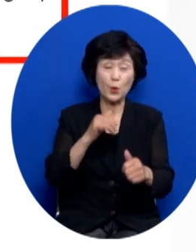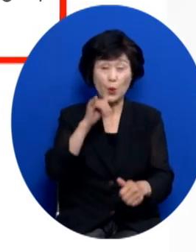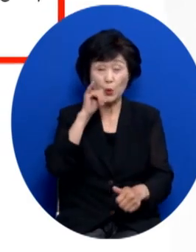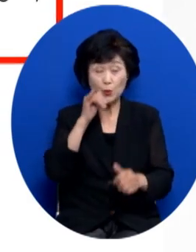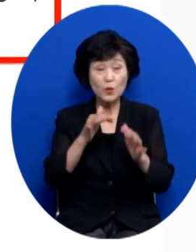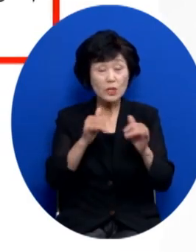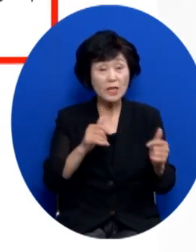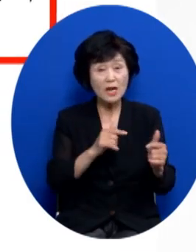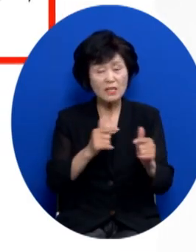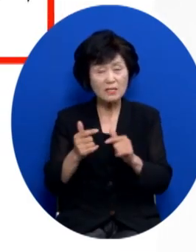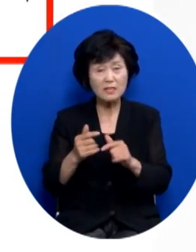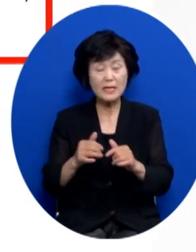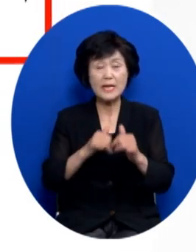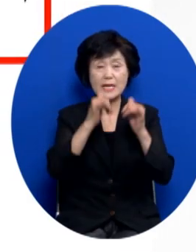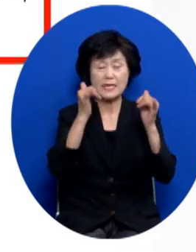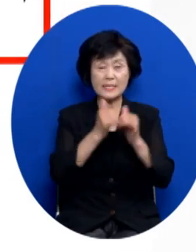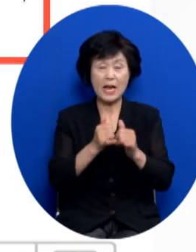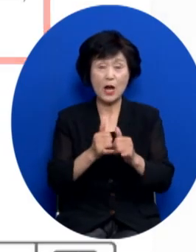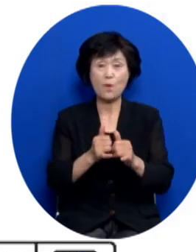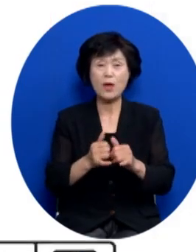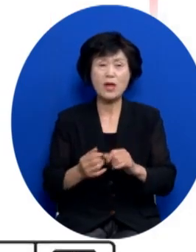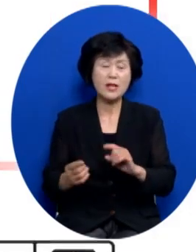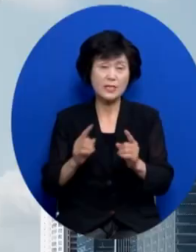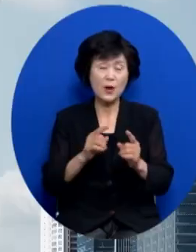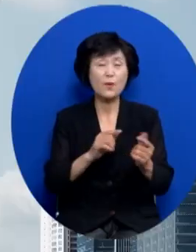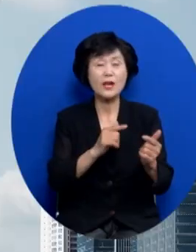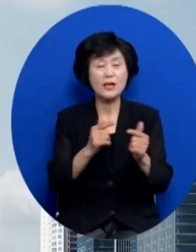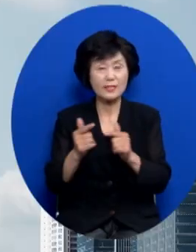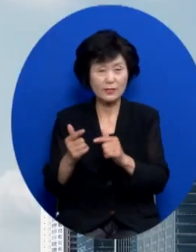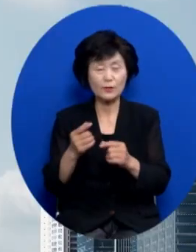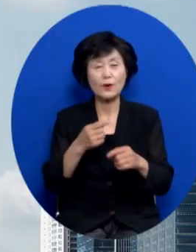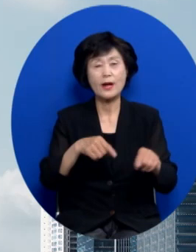사회 재활 지원도 전문적으로 수행할 계획입니다.